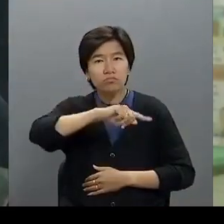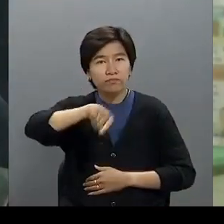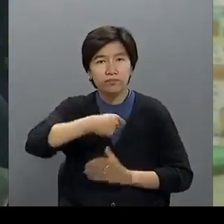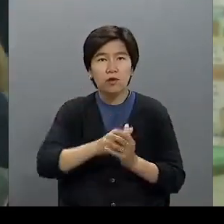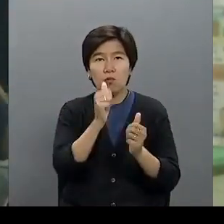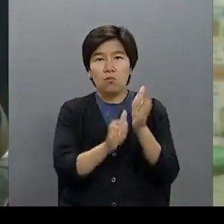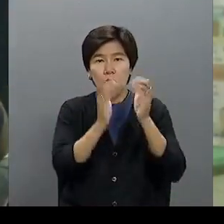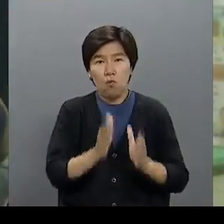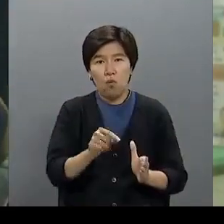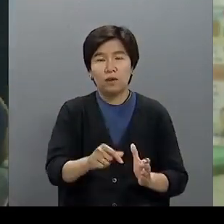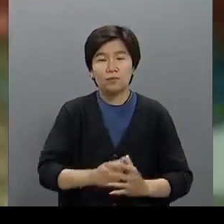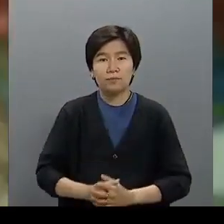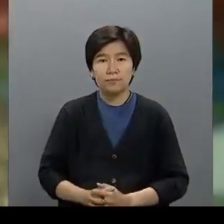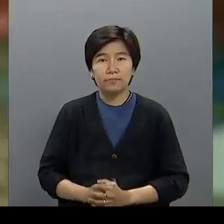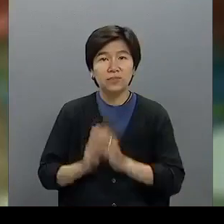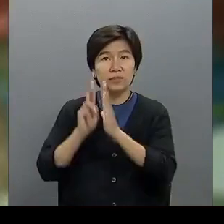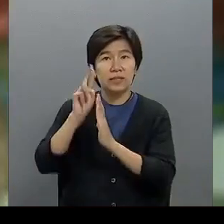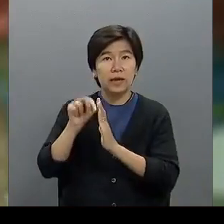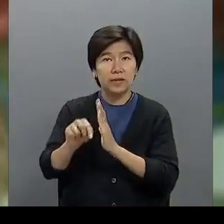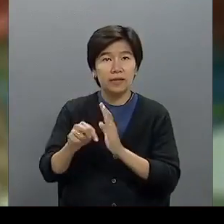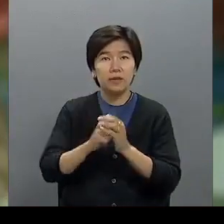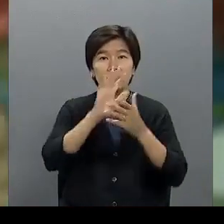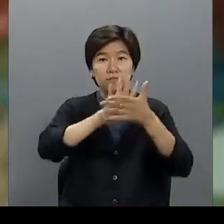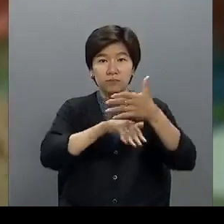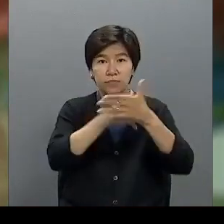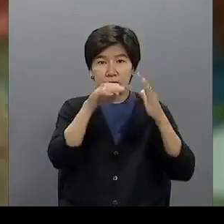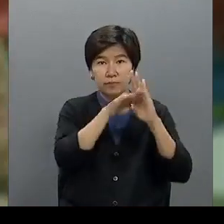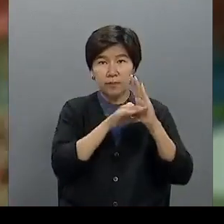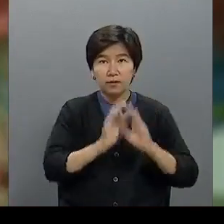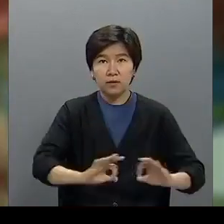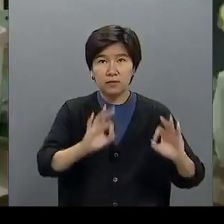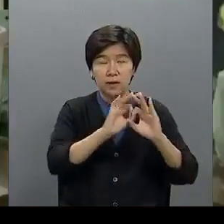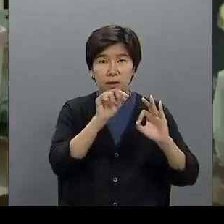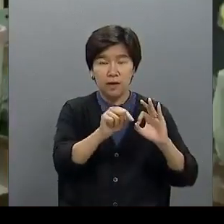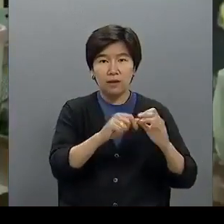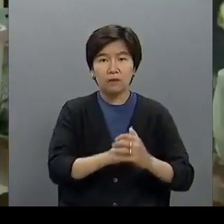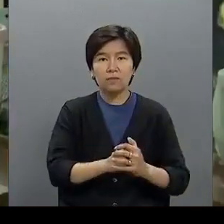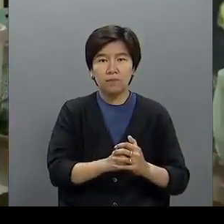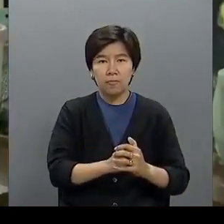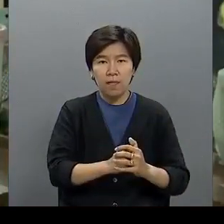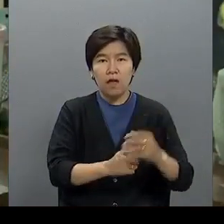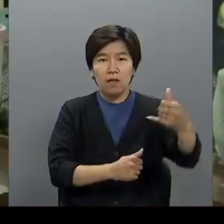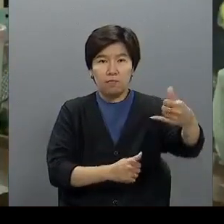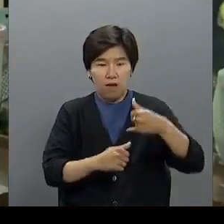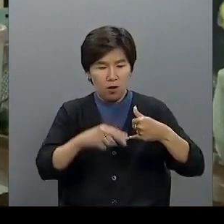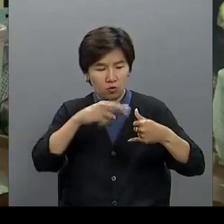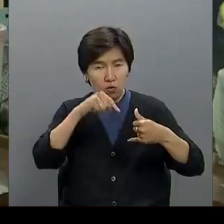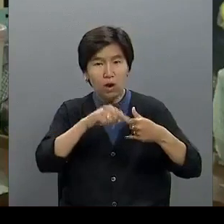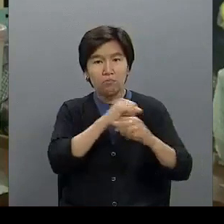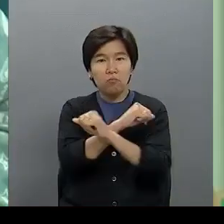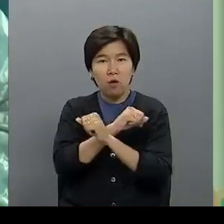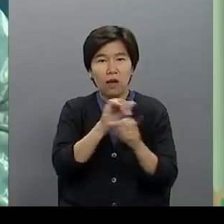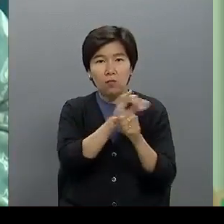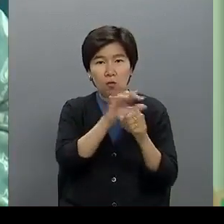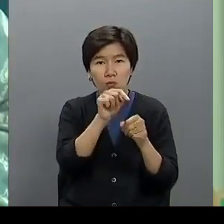ภอเทิงจังหวัดเชียงรายคือมาตรการสำคัญที่ครูคัดกรองเด็กก่อนเข้าชั้นเรียนเพื่อเฝ้าระวังโควิด19ส่วนมาตร